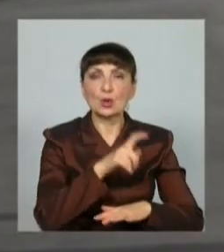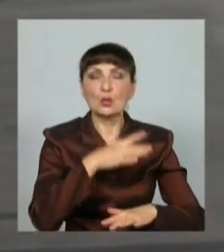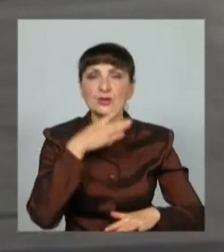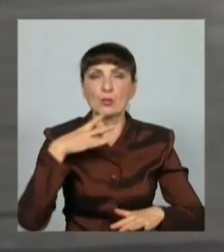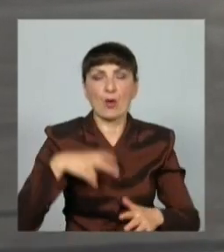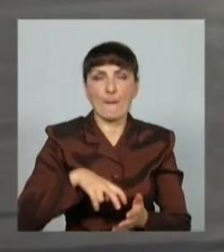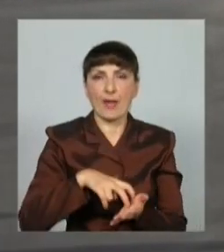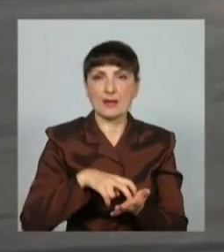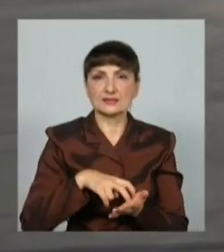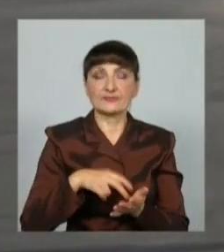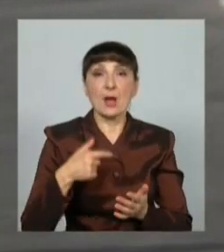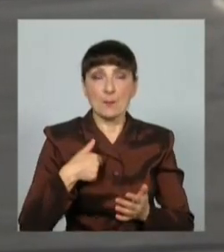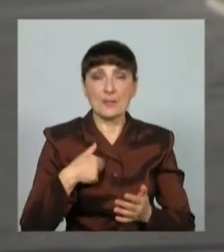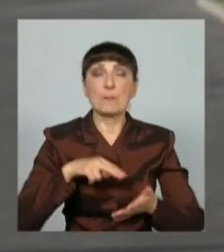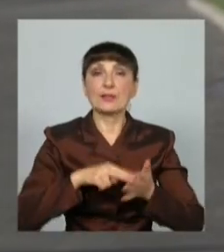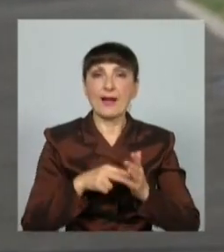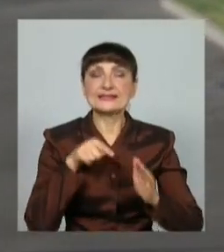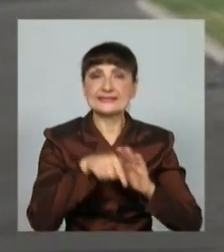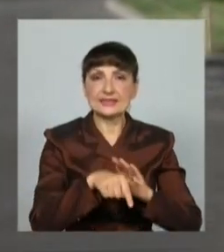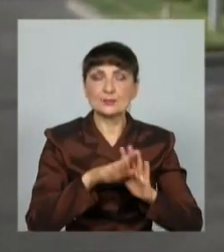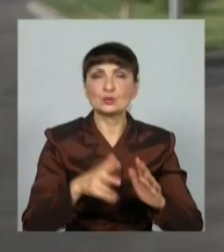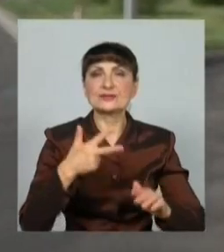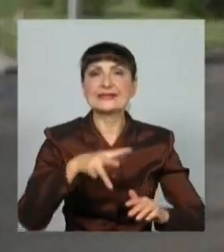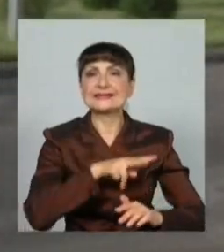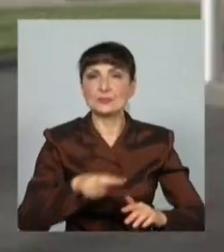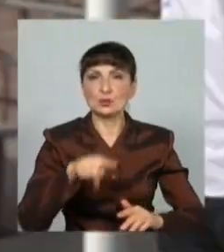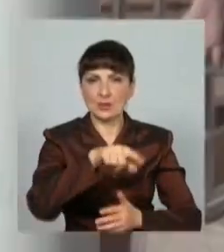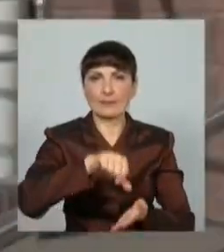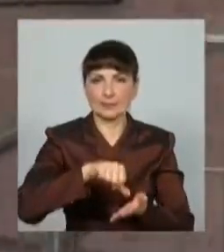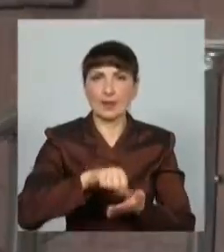кровь стынет в жилах. Мы же намерены провести здесь ближайшие полчаса.